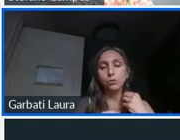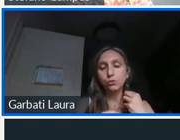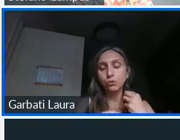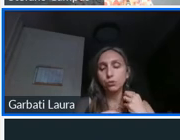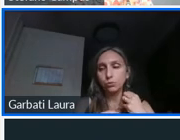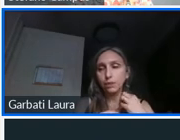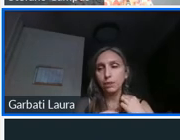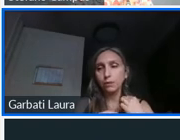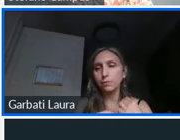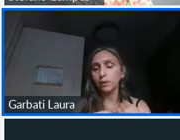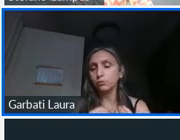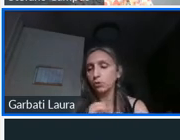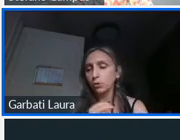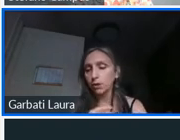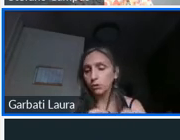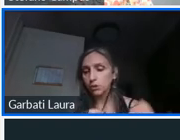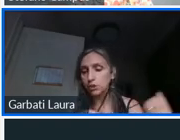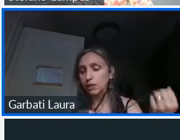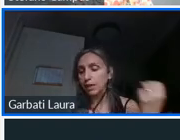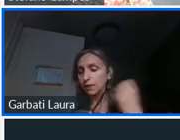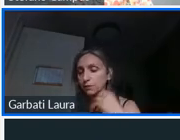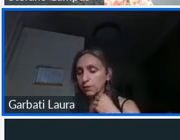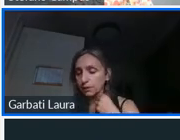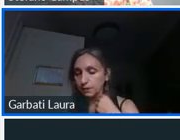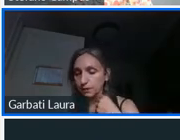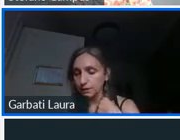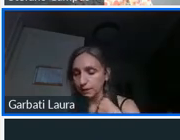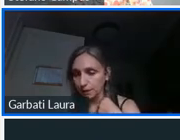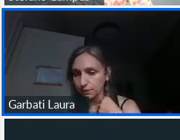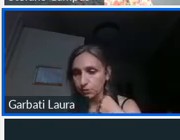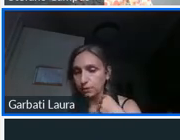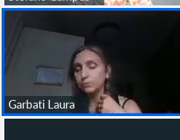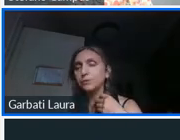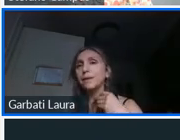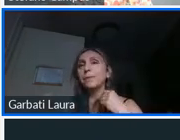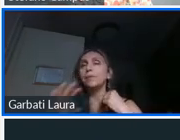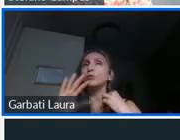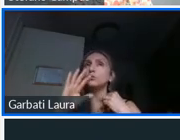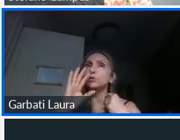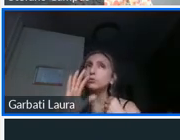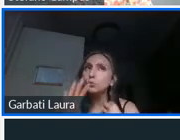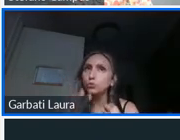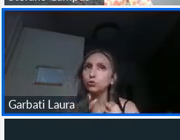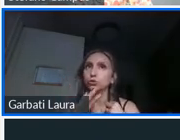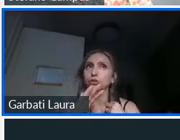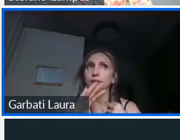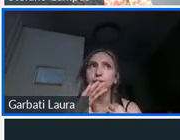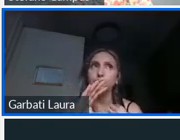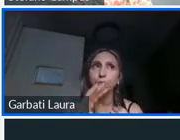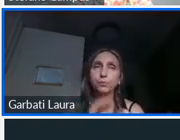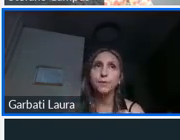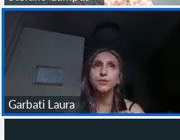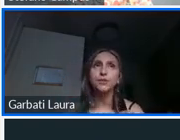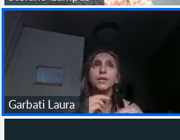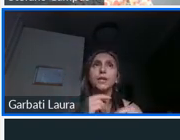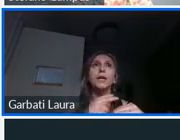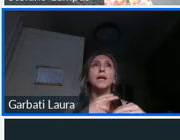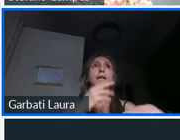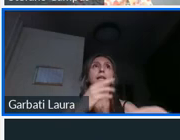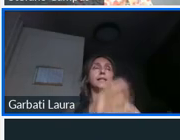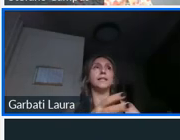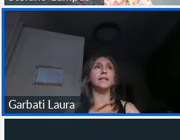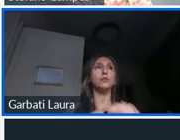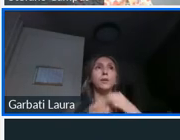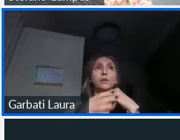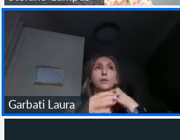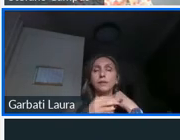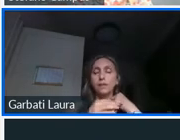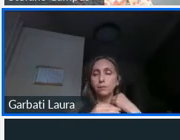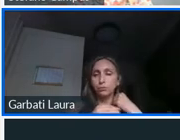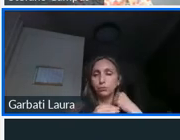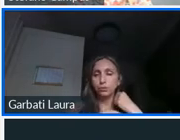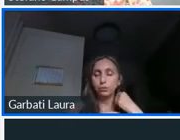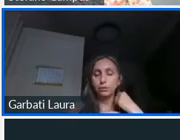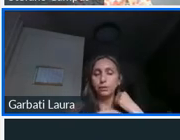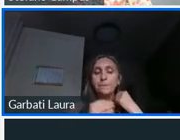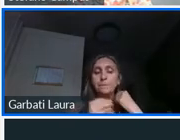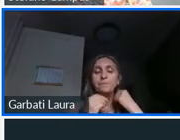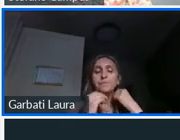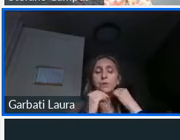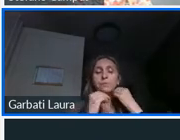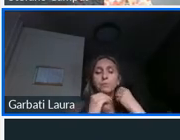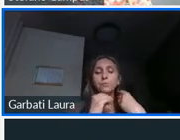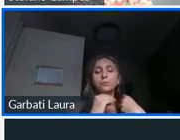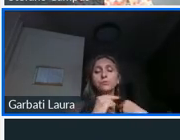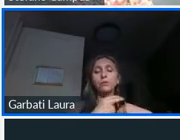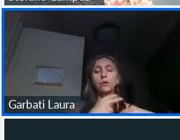vede riconosciuta come autore originario del testo. È un tema molto discusso se i dati pubblici richiedano o meno